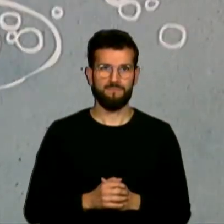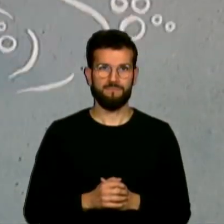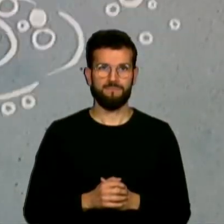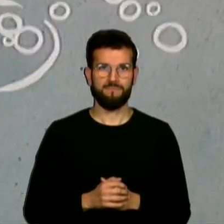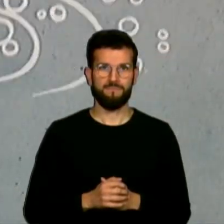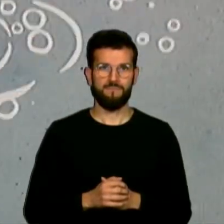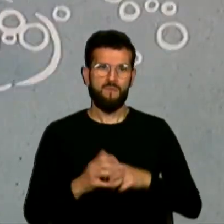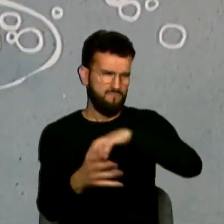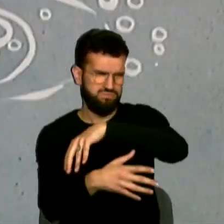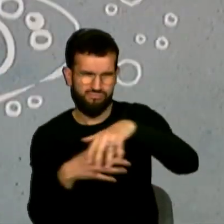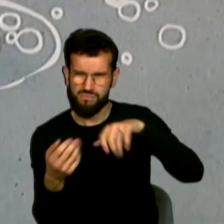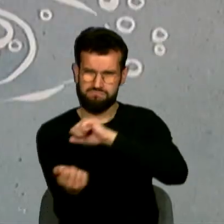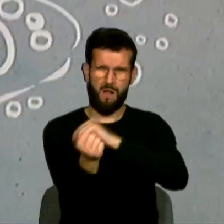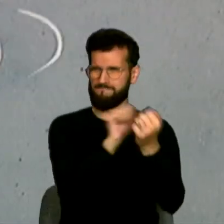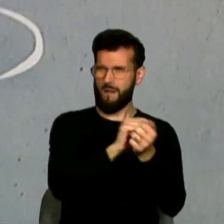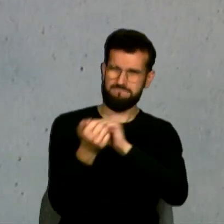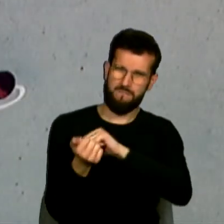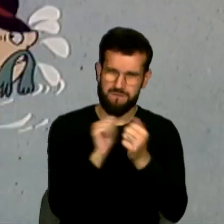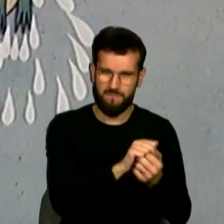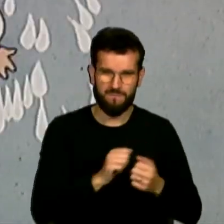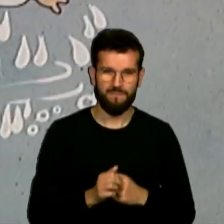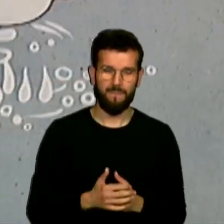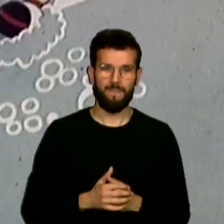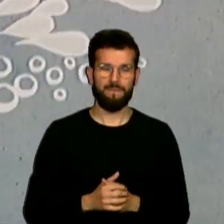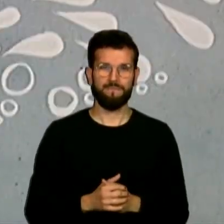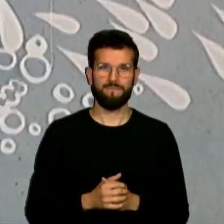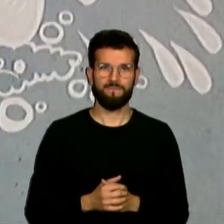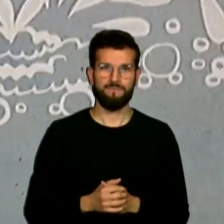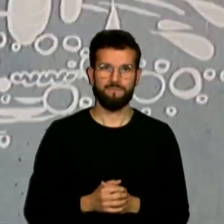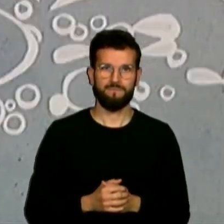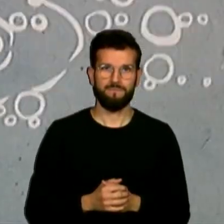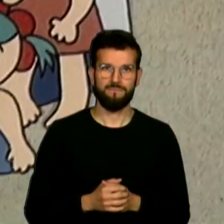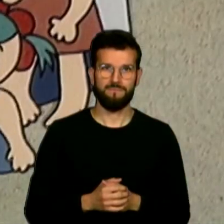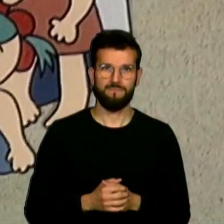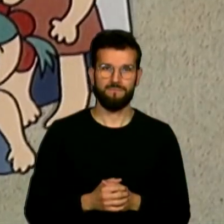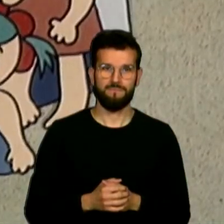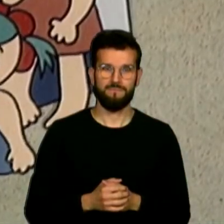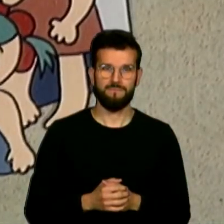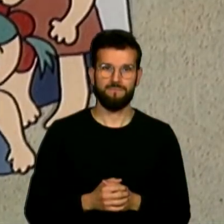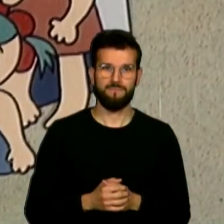Let's go.